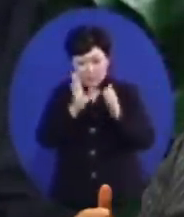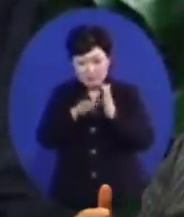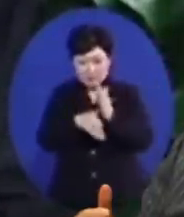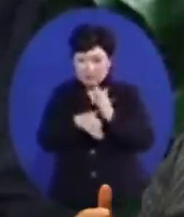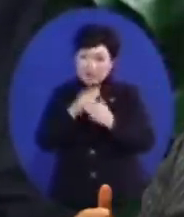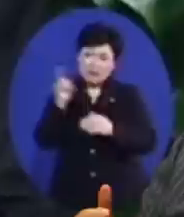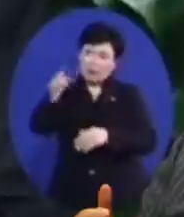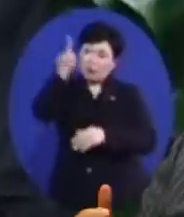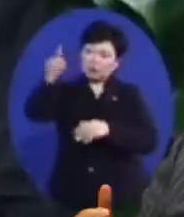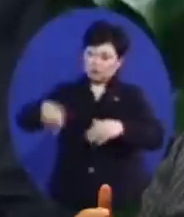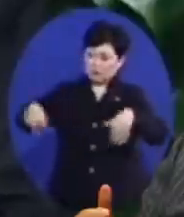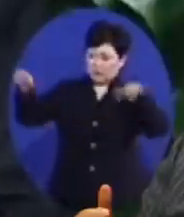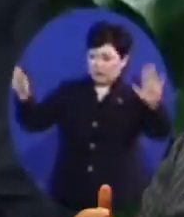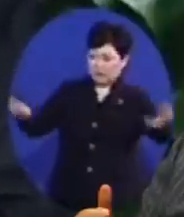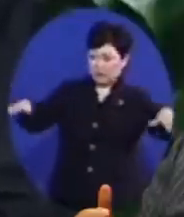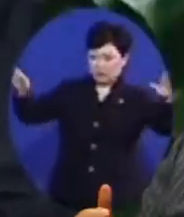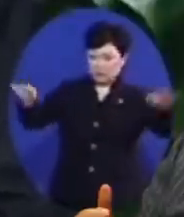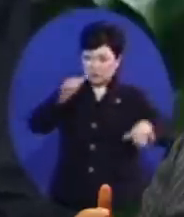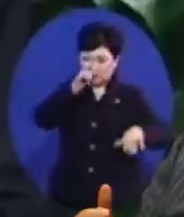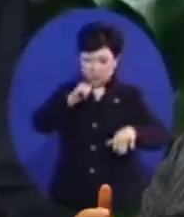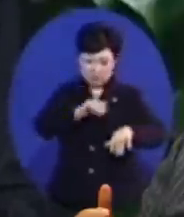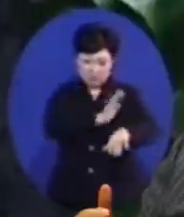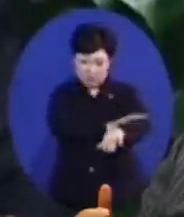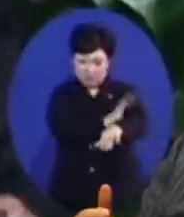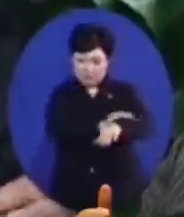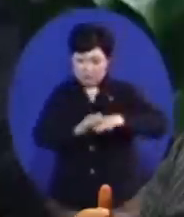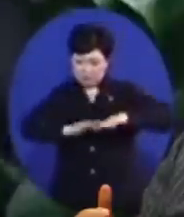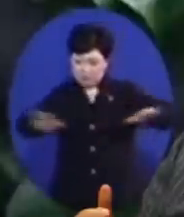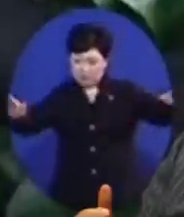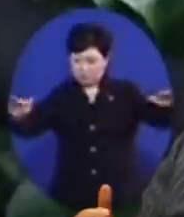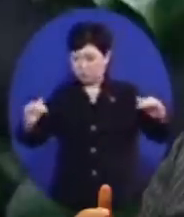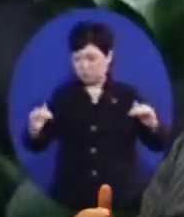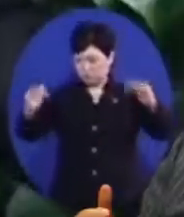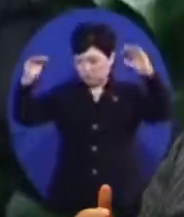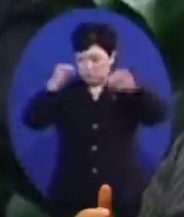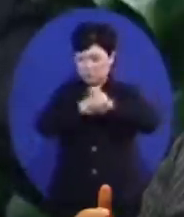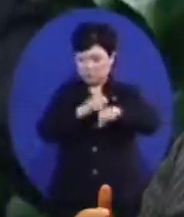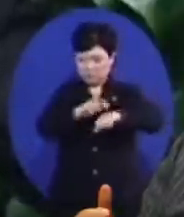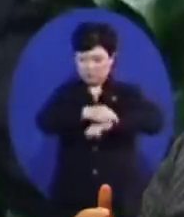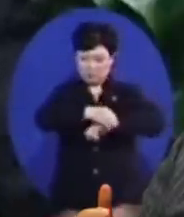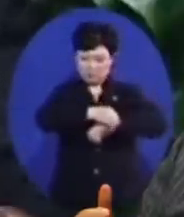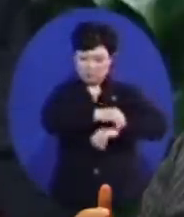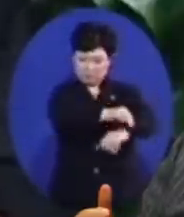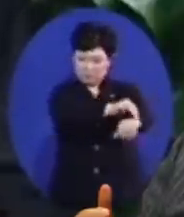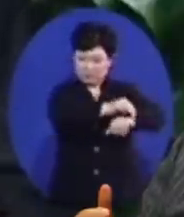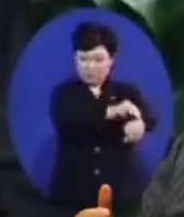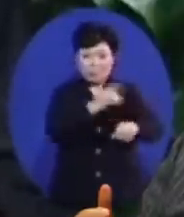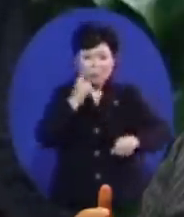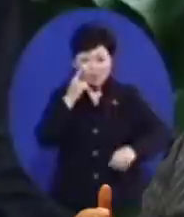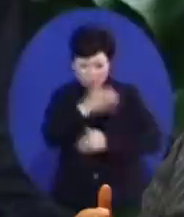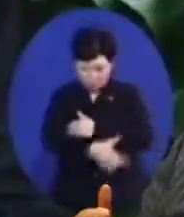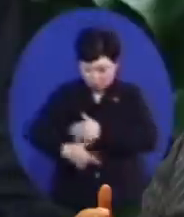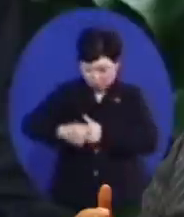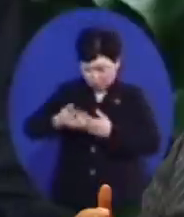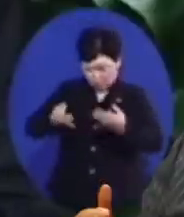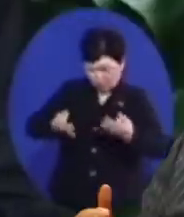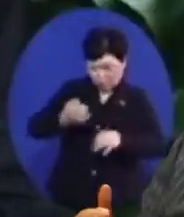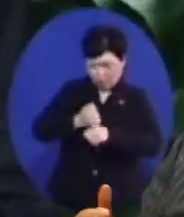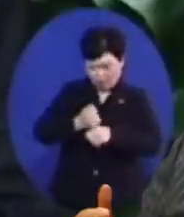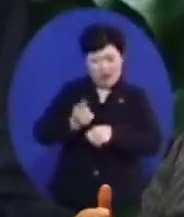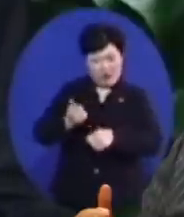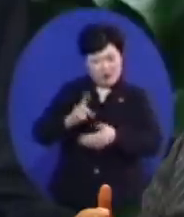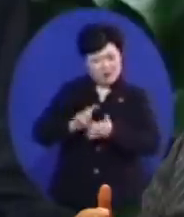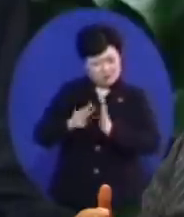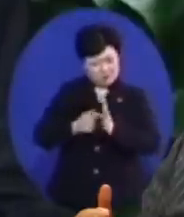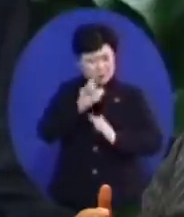있을 정도로 날개도 자라진 것 같습니다. 그래서 날개를 언니 잡아 당겨보고 그 몸통을 보고 이만하면